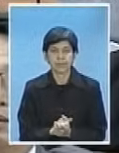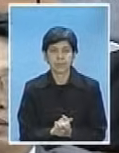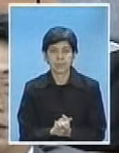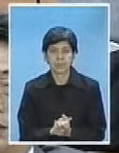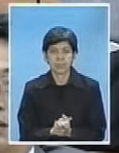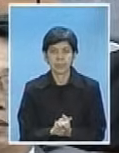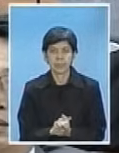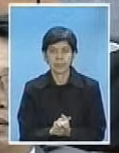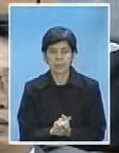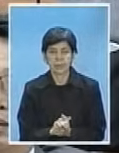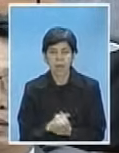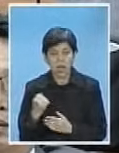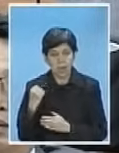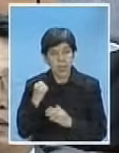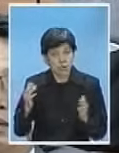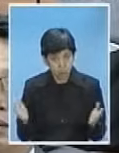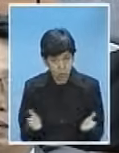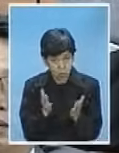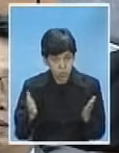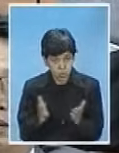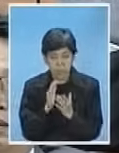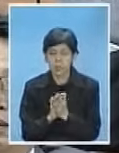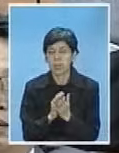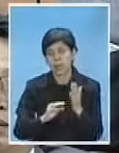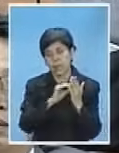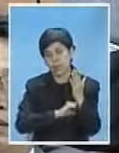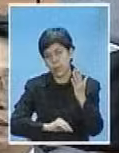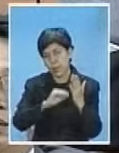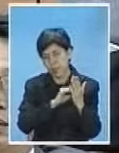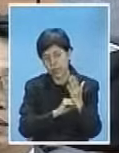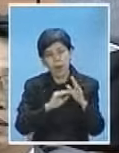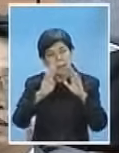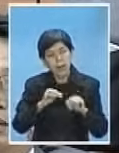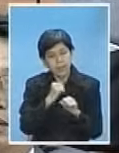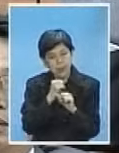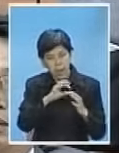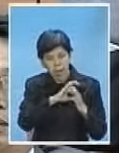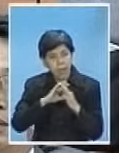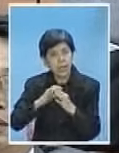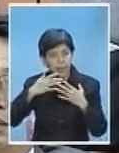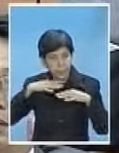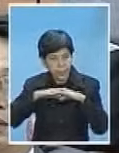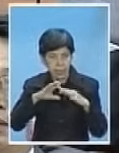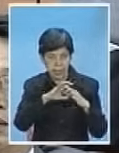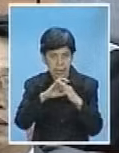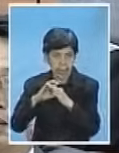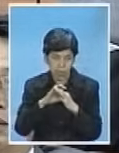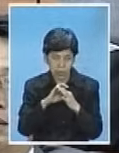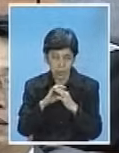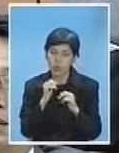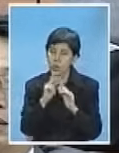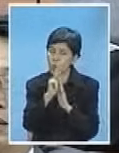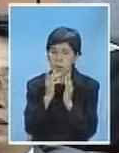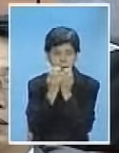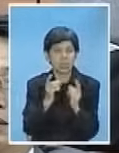ส่งเสริมการกระจายอำนาจการปกครองส่วนท้องถิ่นในรูปแบบที่สอดคล้องกับลักษณะพื้นที่โดยไม่ขัดกับรั